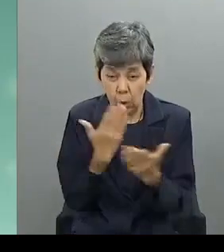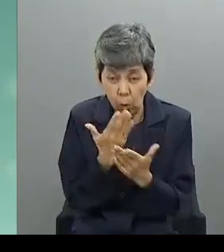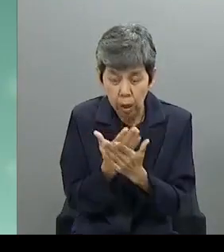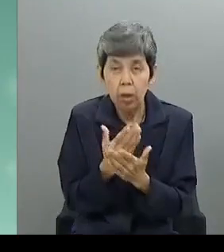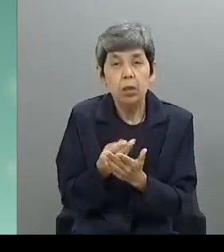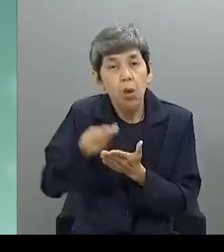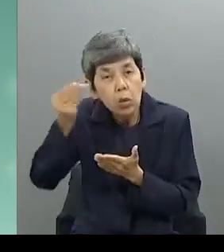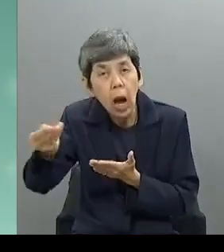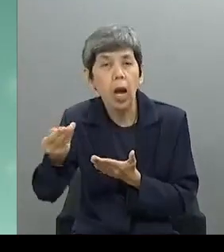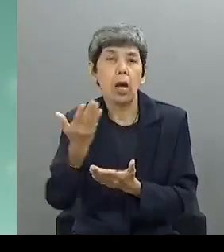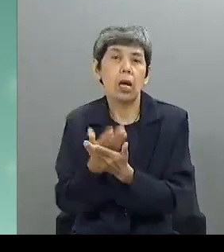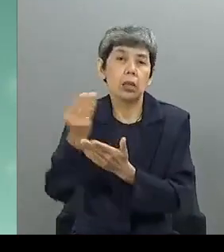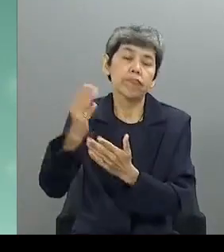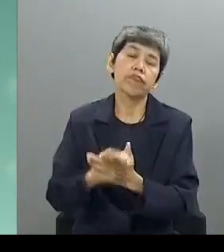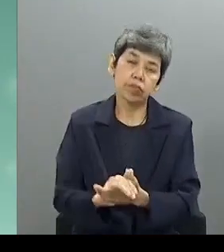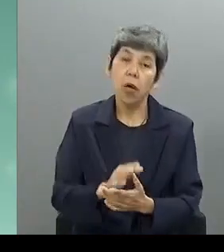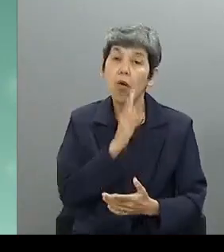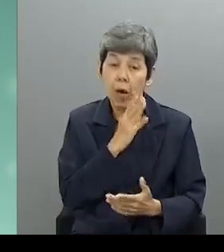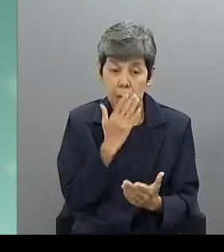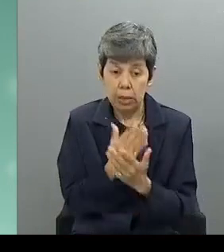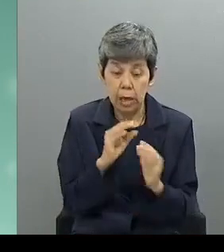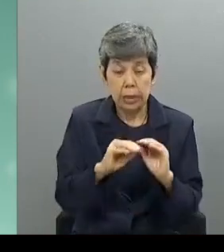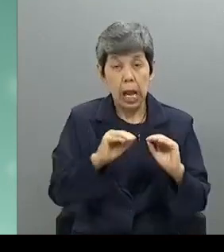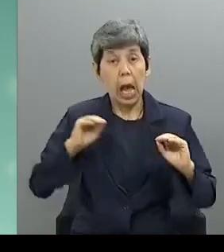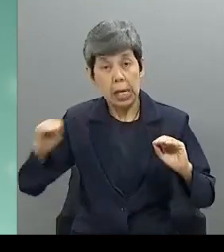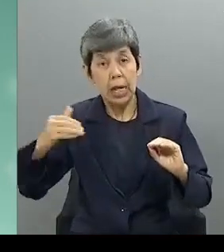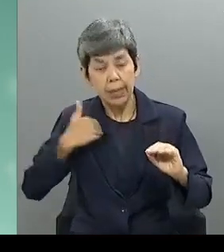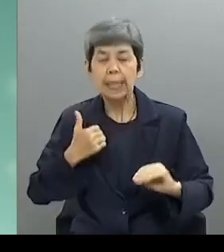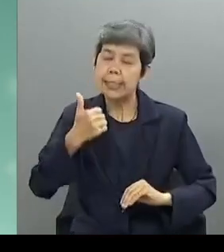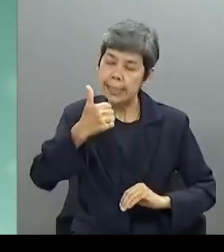าถ้าเขามีการเลื่อนอะไรมันก็ดีอยู